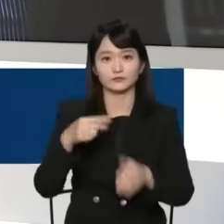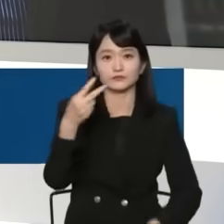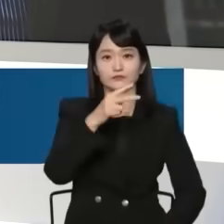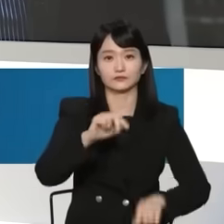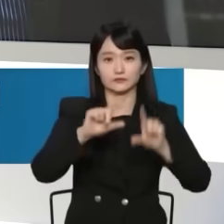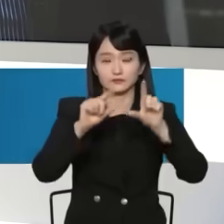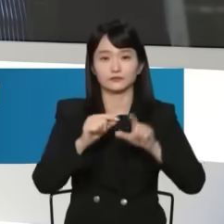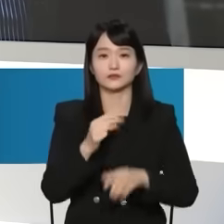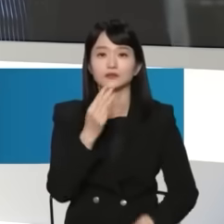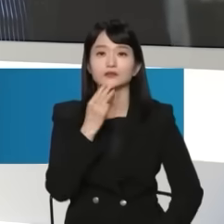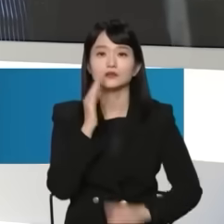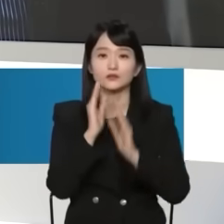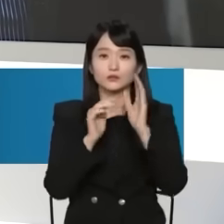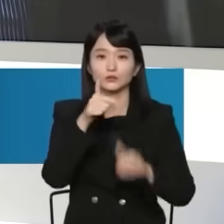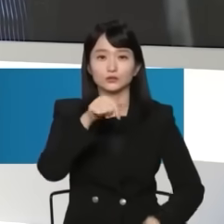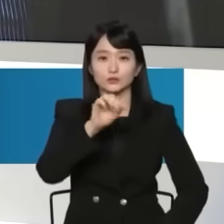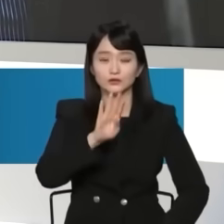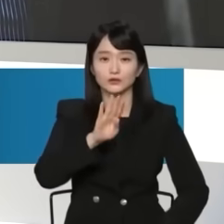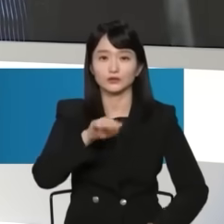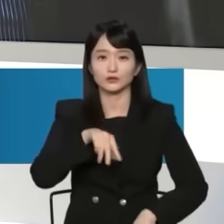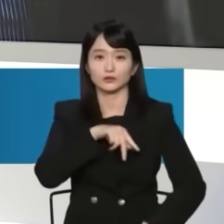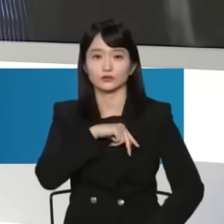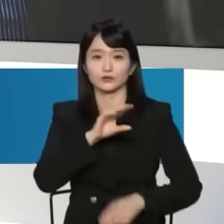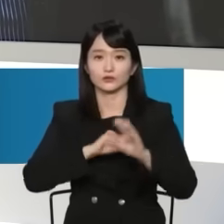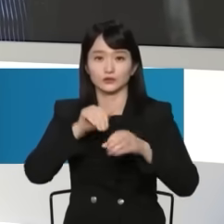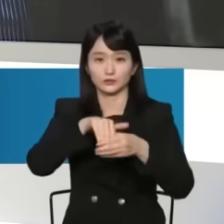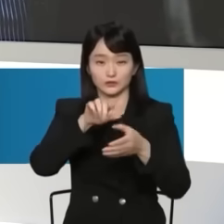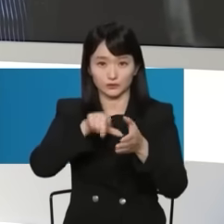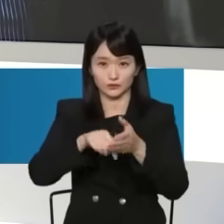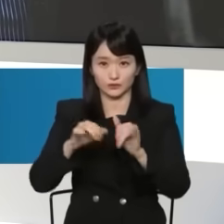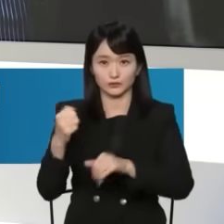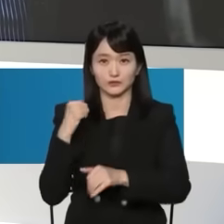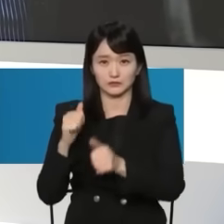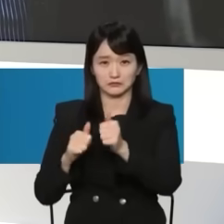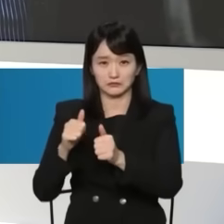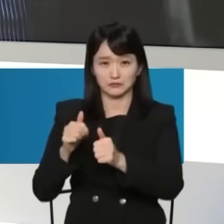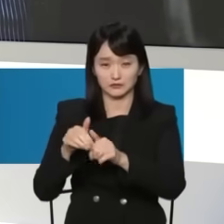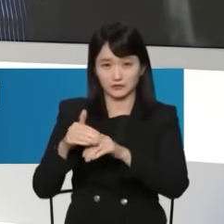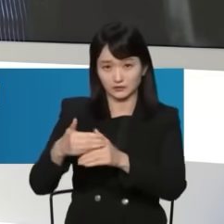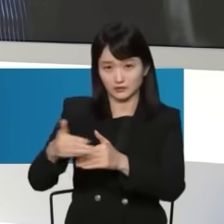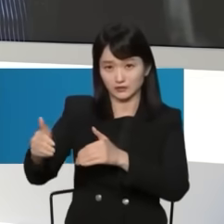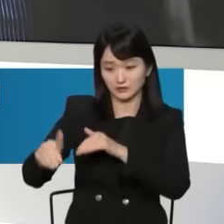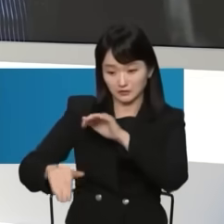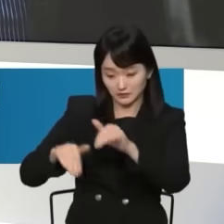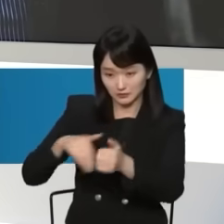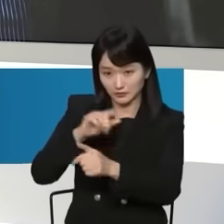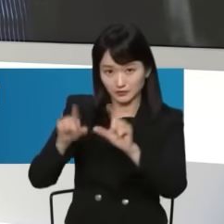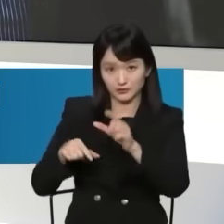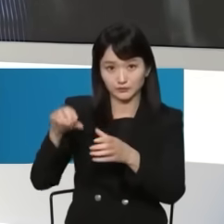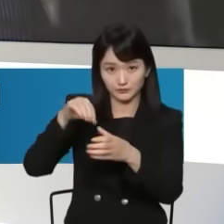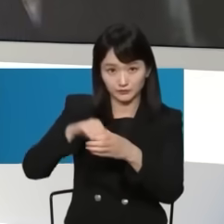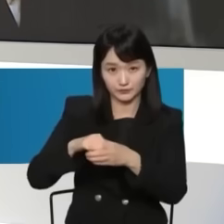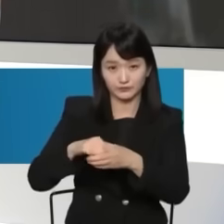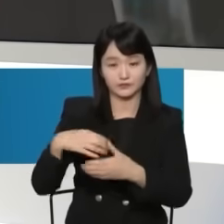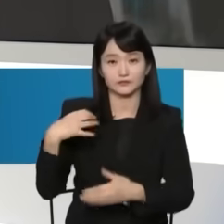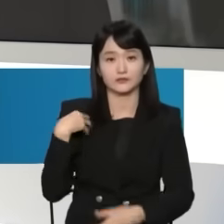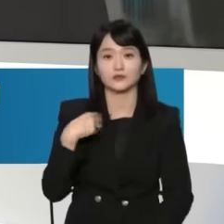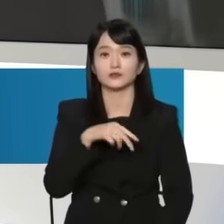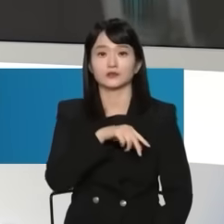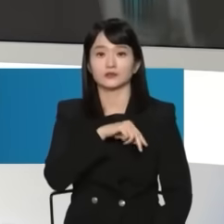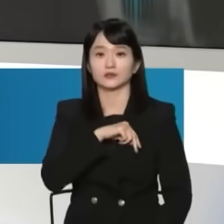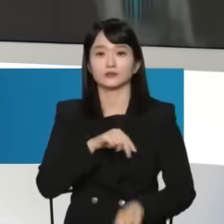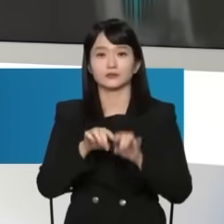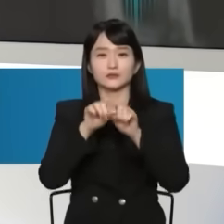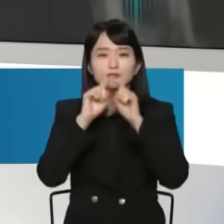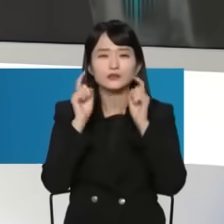서초갑 국회의원 재보궐 선거에서 국민의 힘 경선 과정에 개입한 정황이 담겼습니다 책임 당원 개개인의